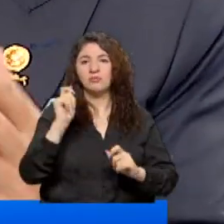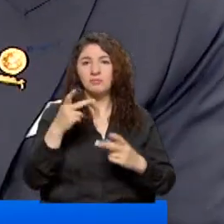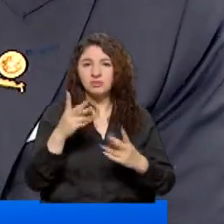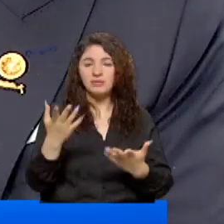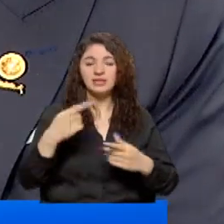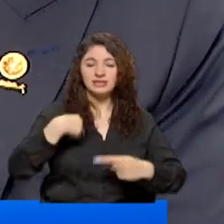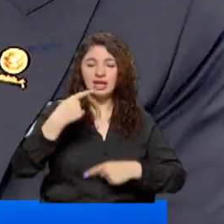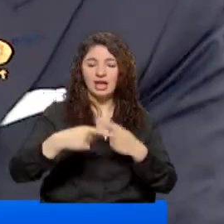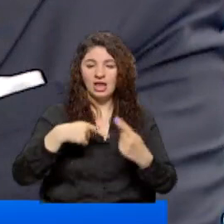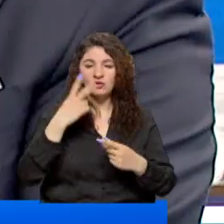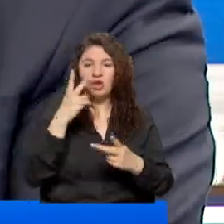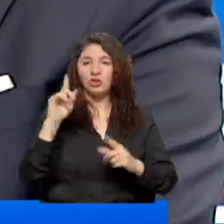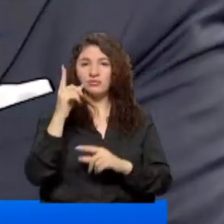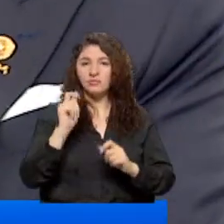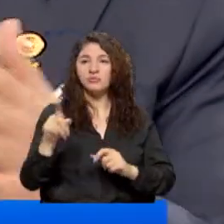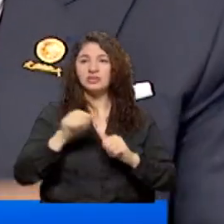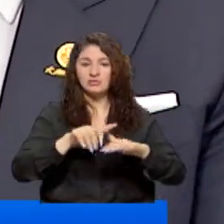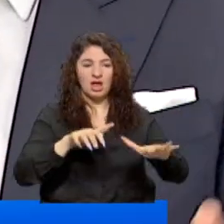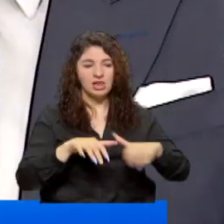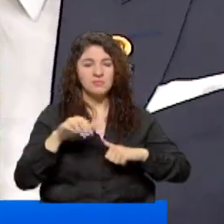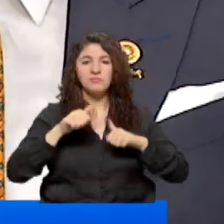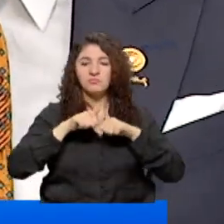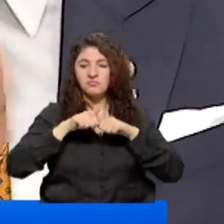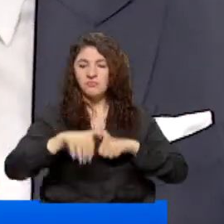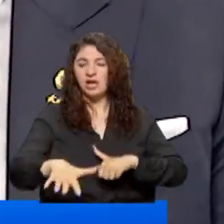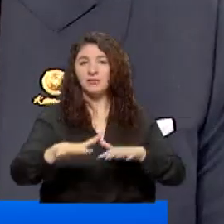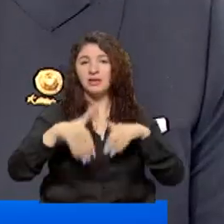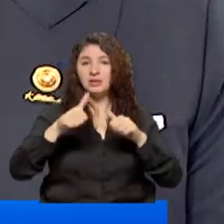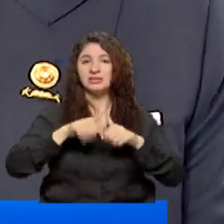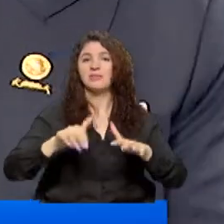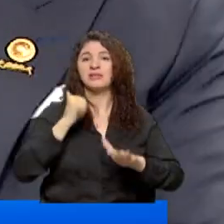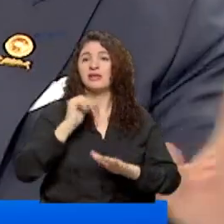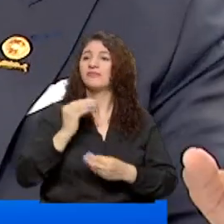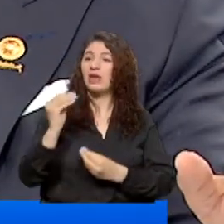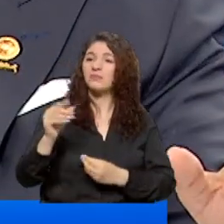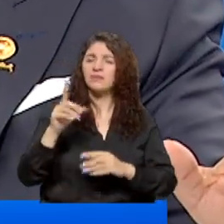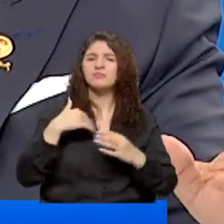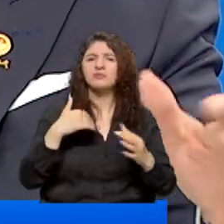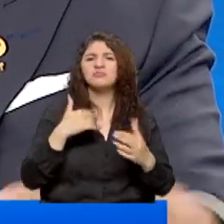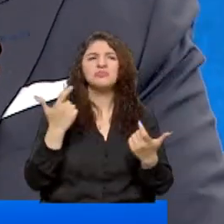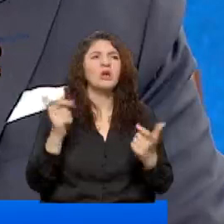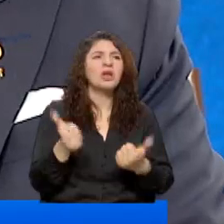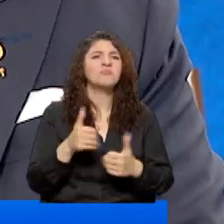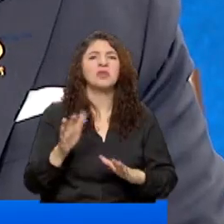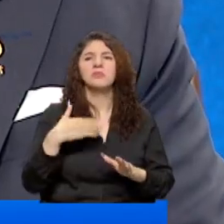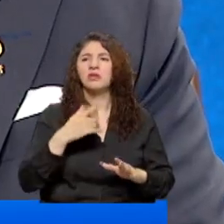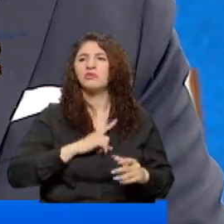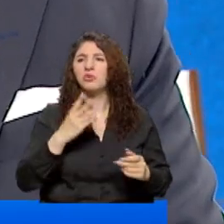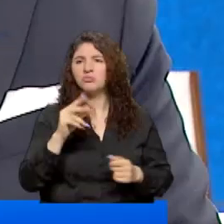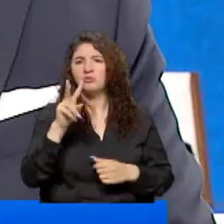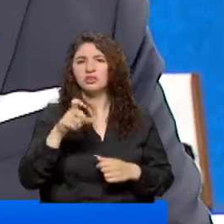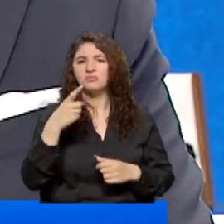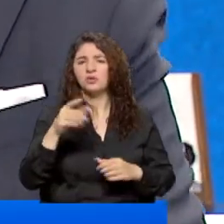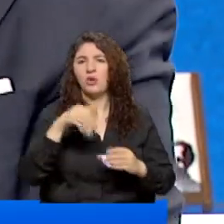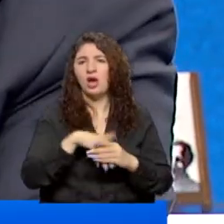geleneklerine yönetebilmek ve bu sistemden alıp parlamenter sisteme tekrar geri götürmek Yani hep benim için önemli ben aday olduğumda